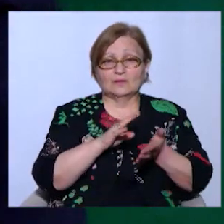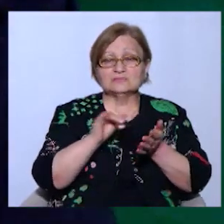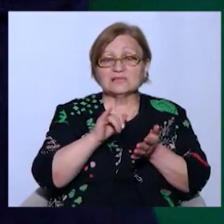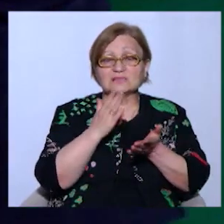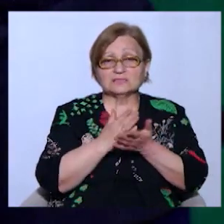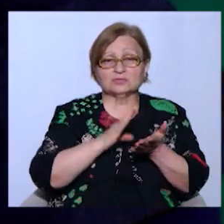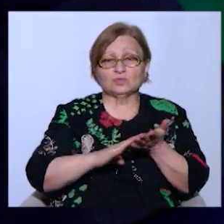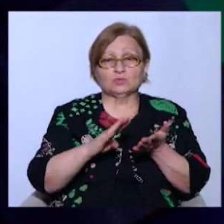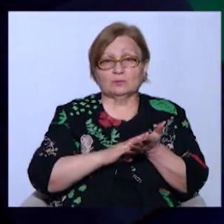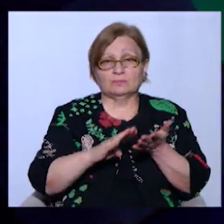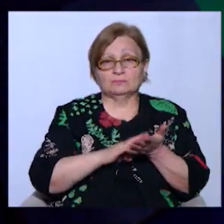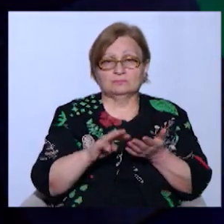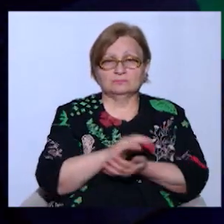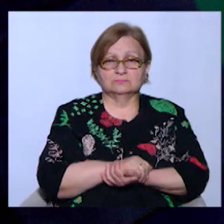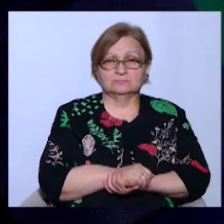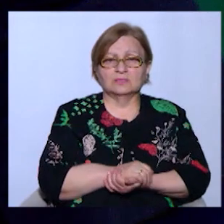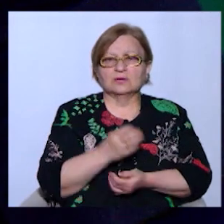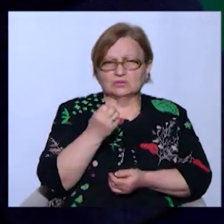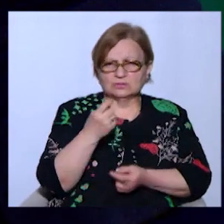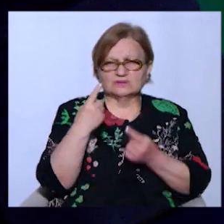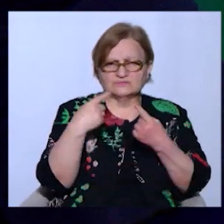აი კუთხე კიდევ